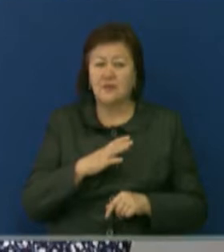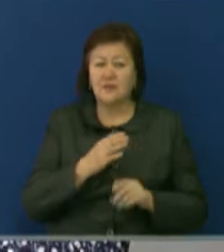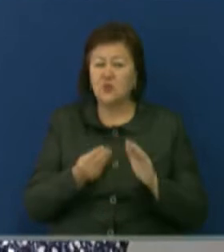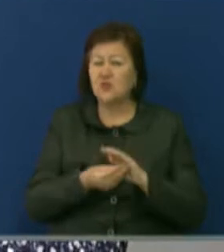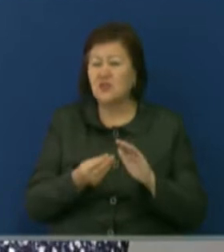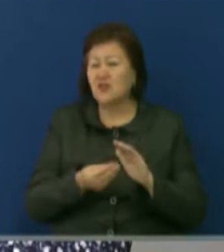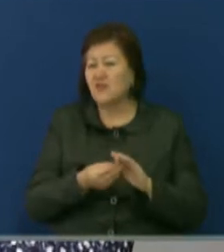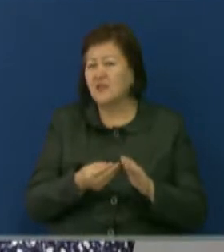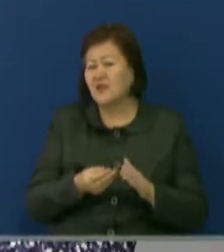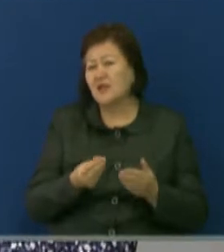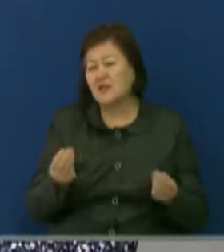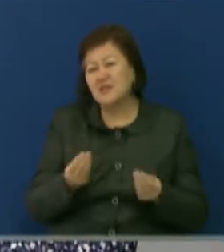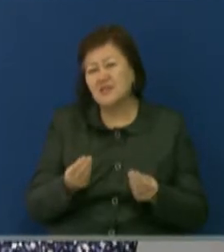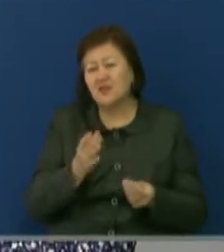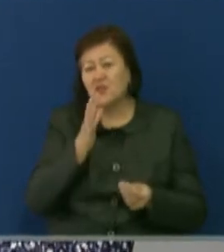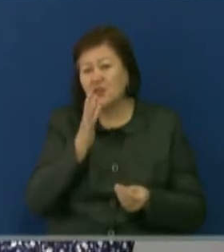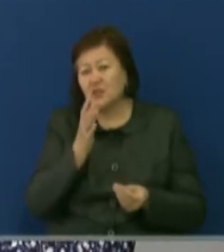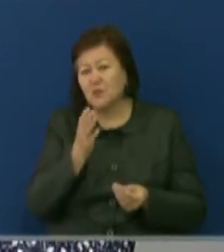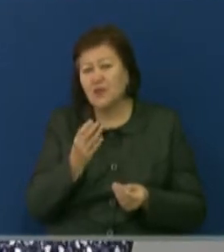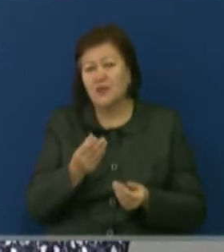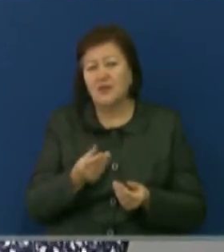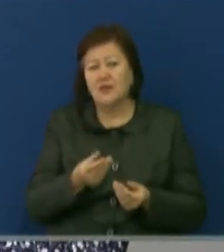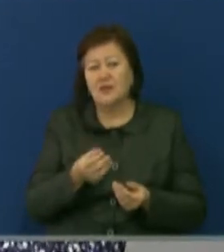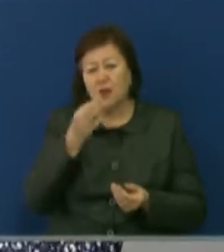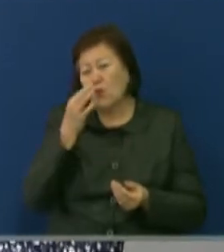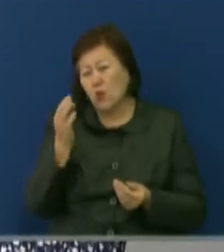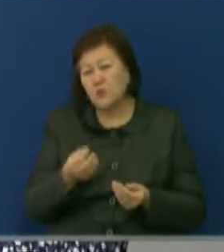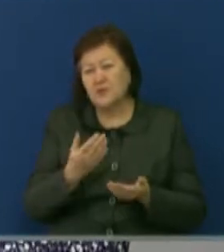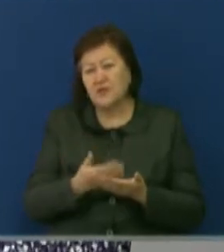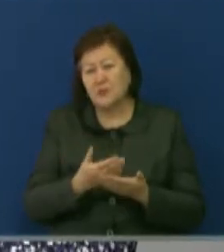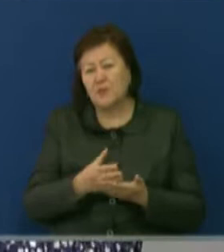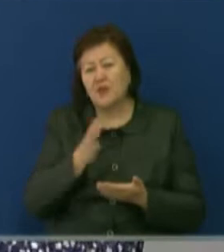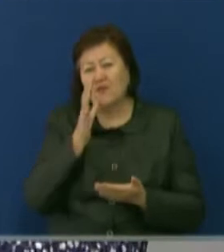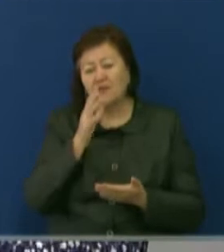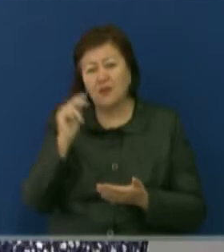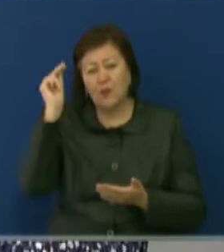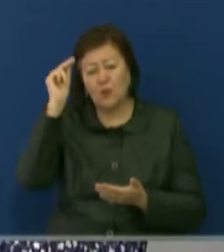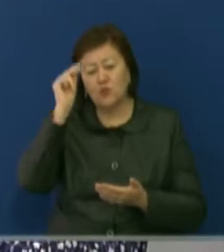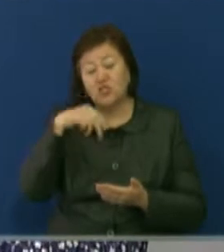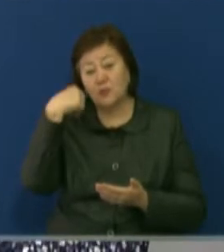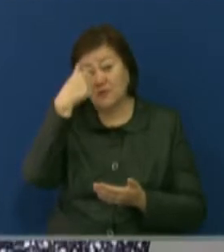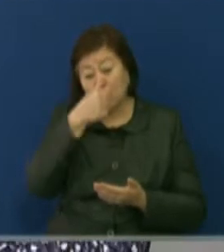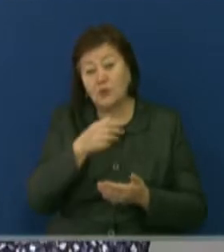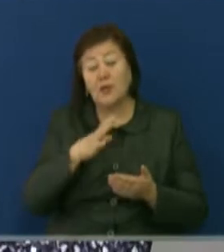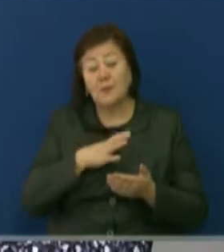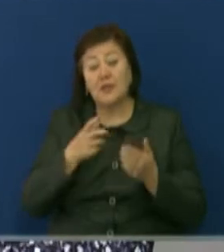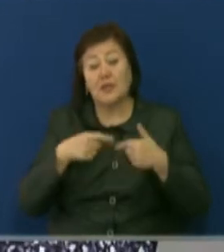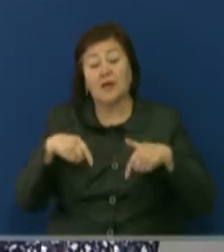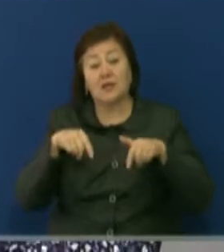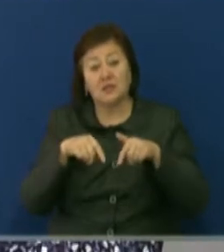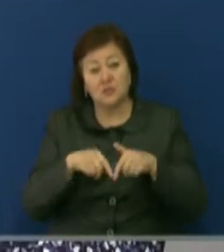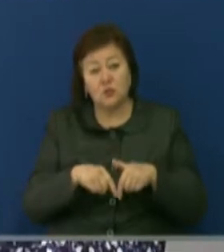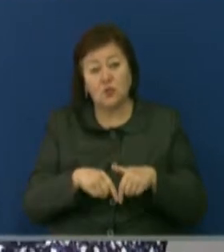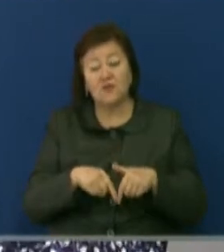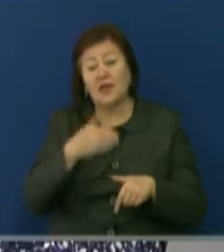білімін толықтыру мақсатында игерілмей қалған оқу мақсаттарын нәтижеге бағыттау барысында жазғы мектеп ұйымдастырып жатыр. Сабақ